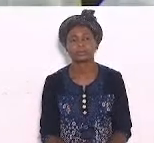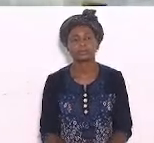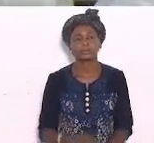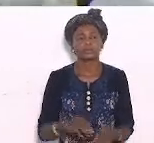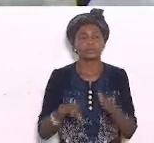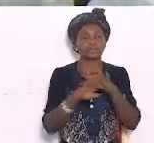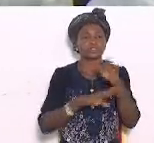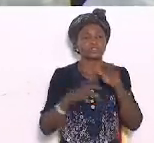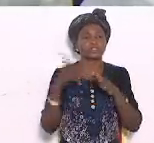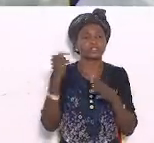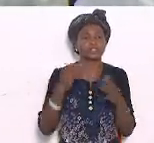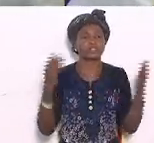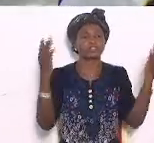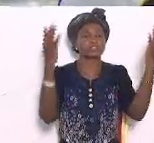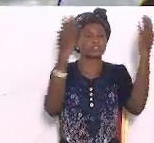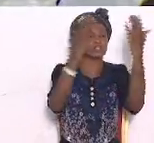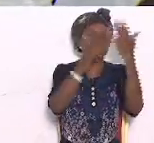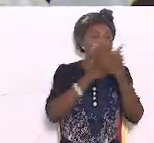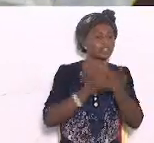on